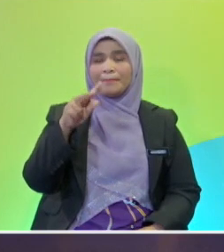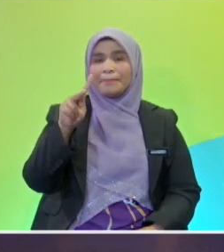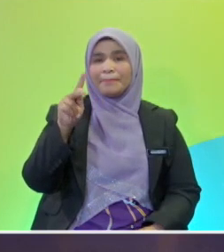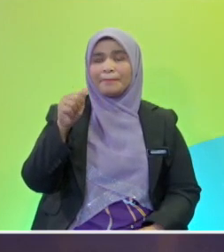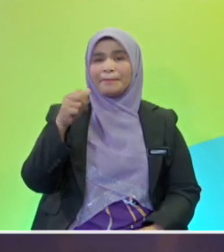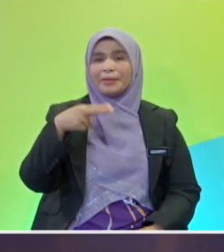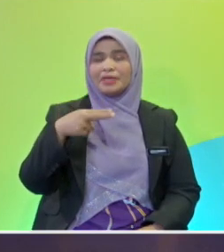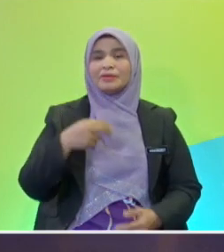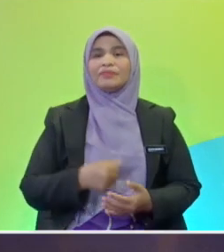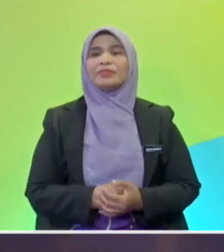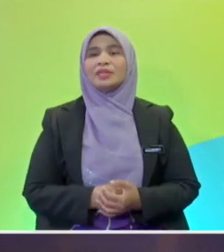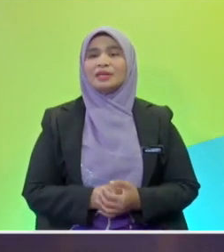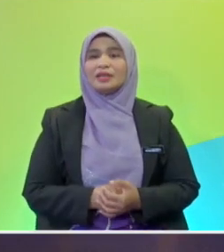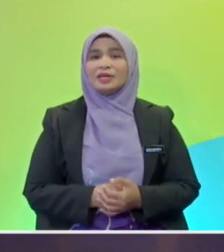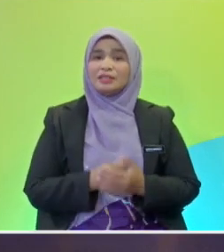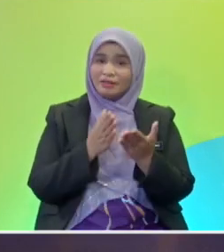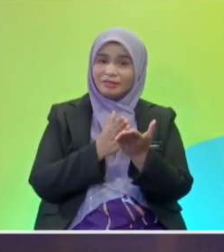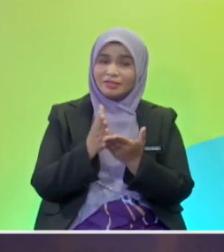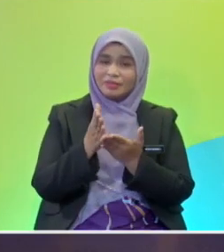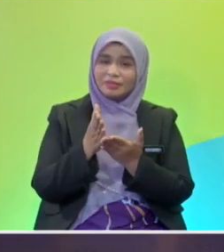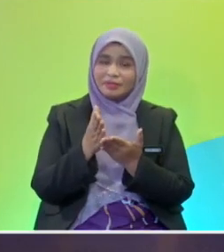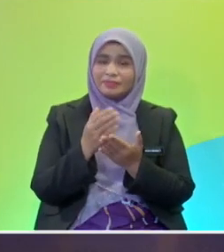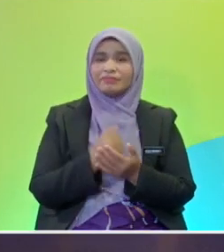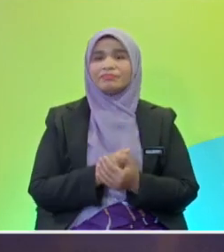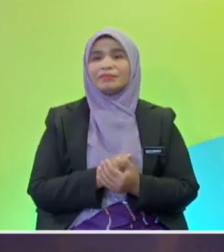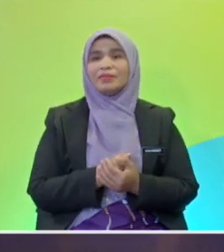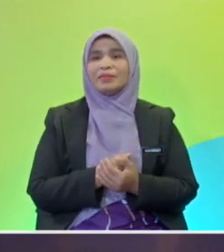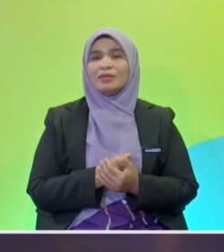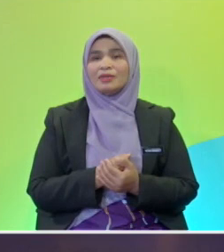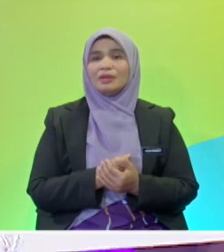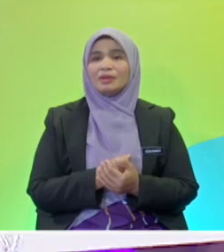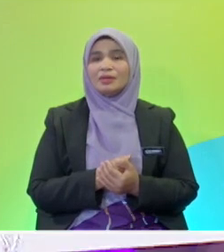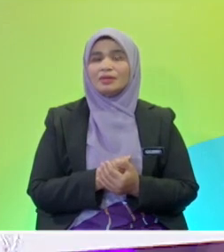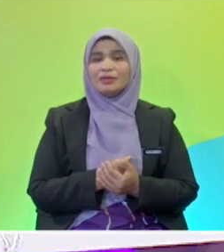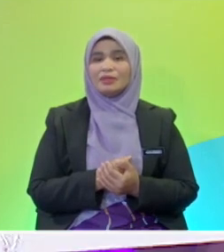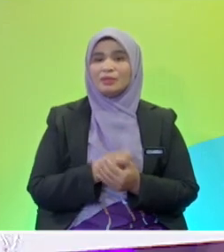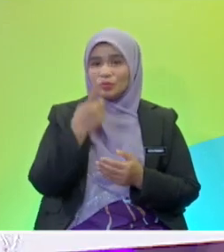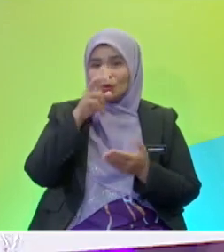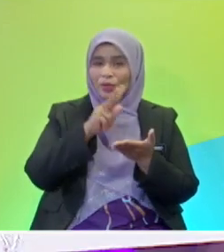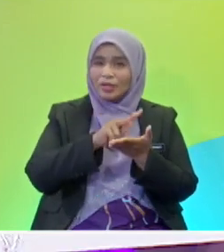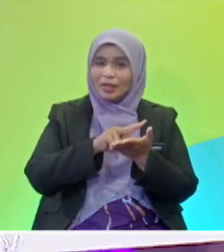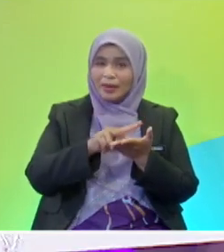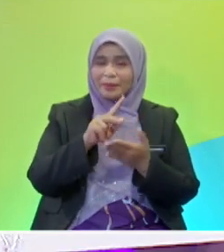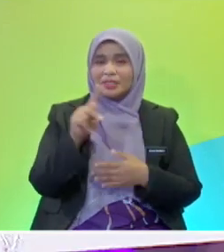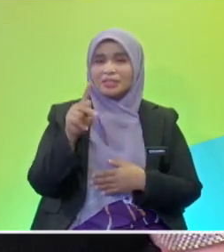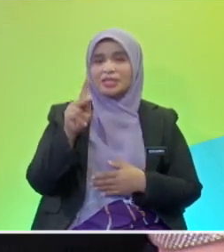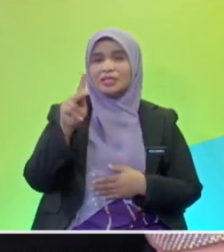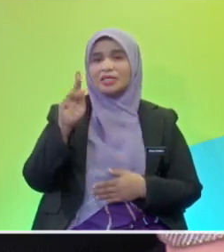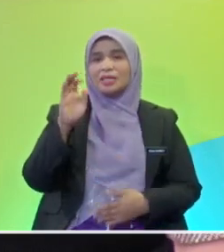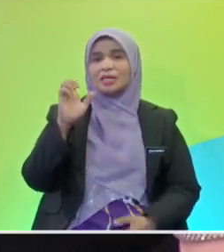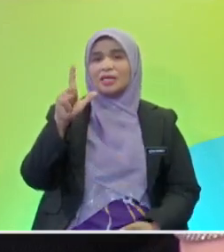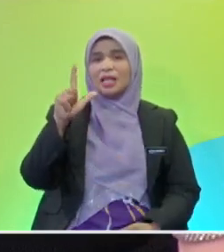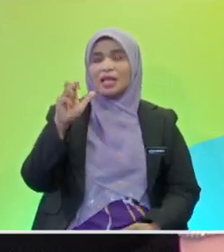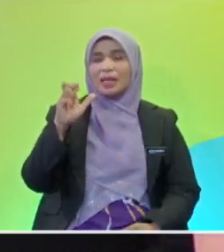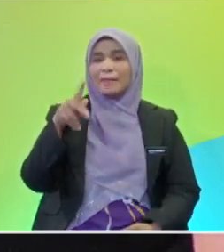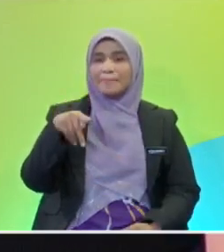cerdaslah okey kita ada yang seterusnya okey ini apa Ha dia untuk kemaskan kelepet ni ini untuk kemaskan kelepet eh kalau